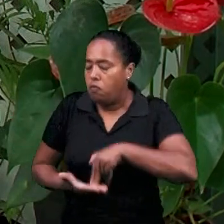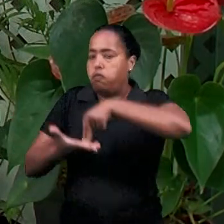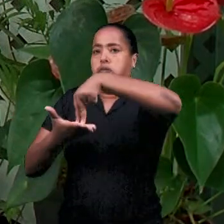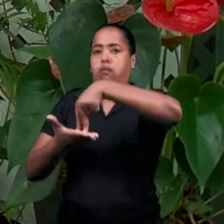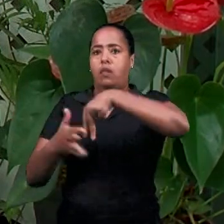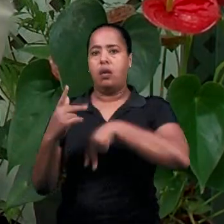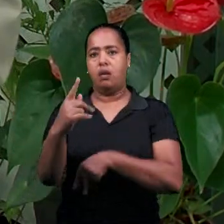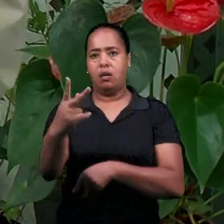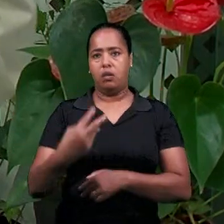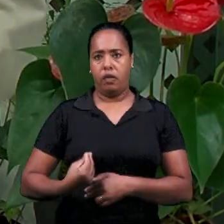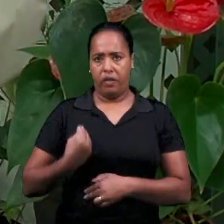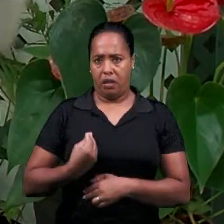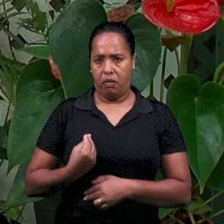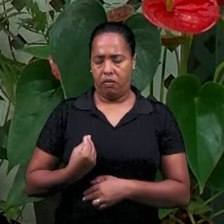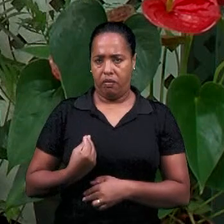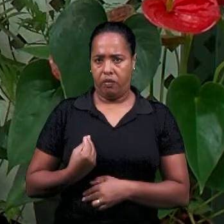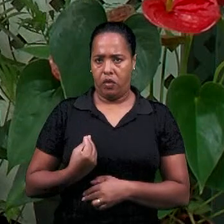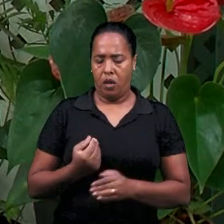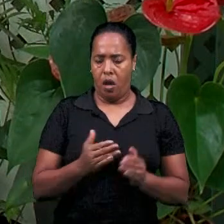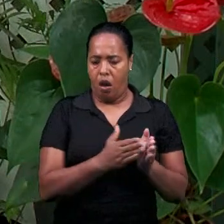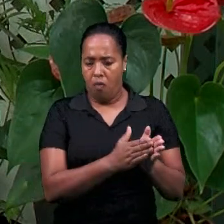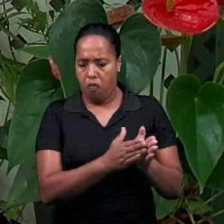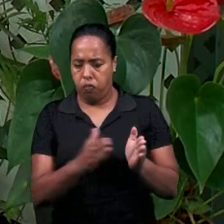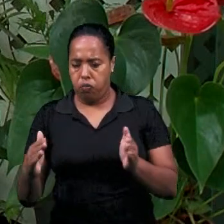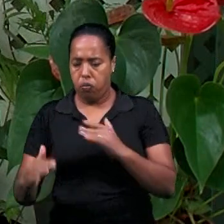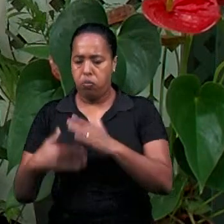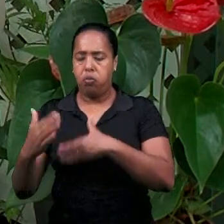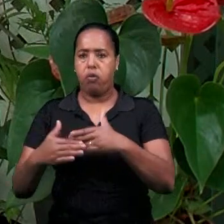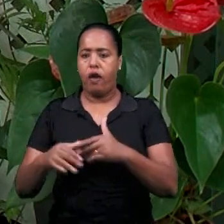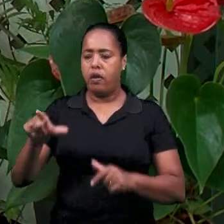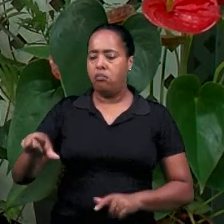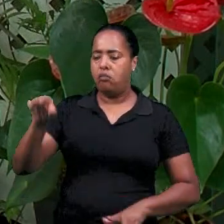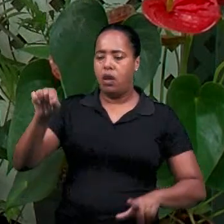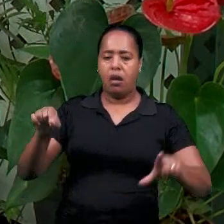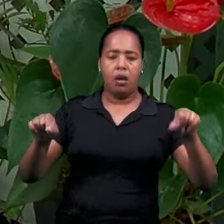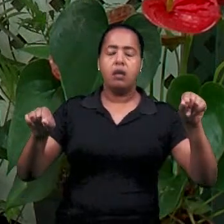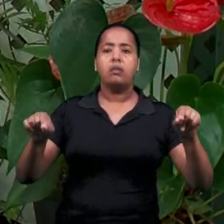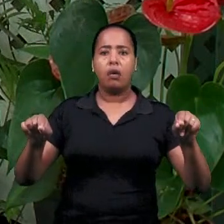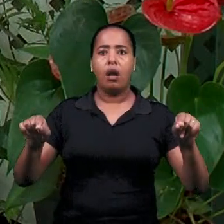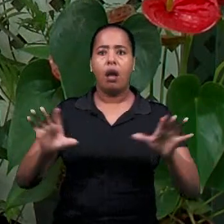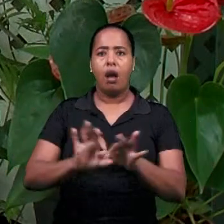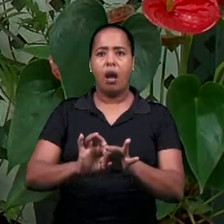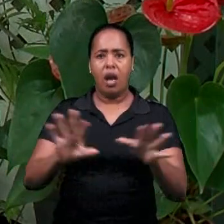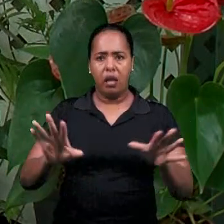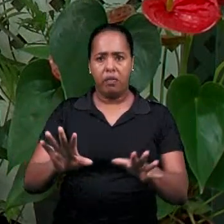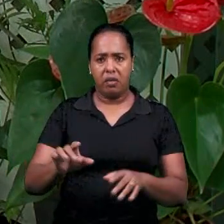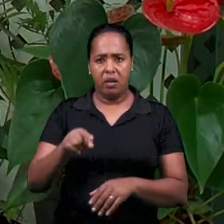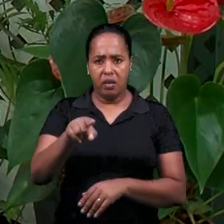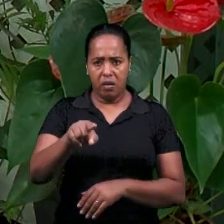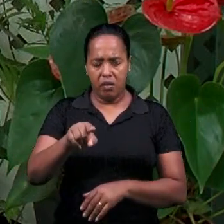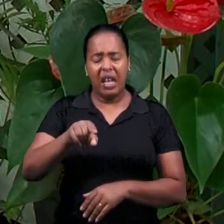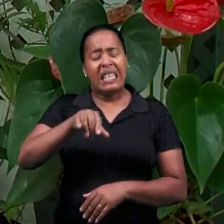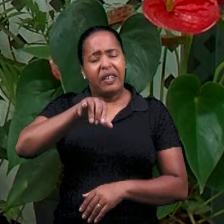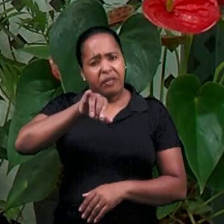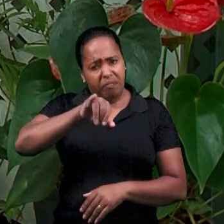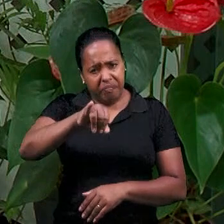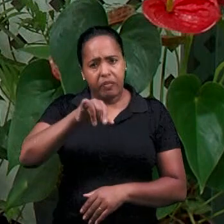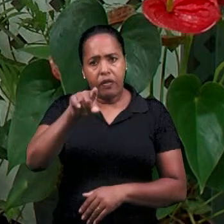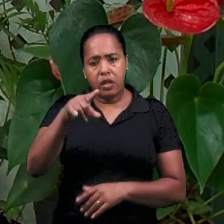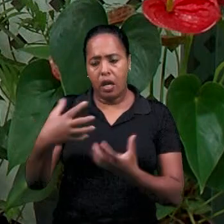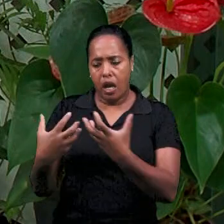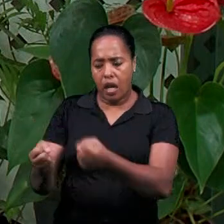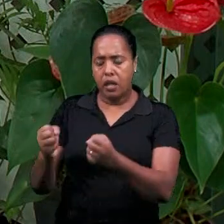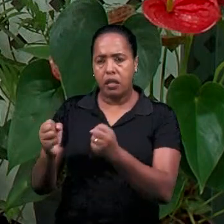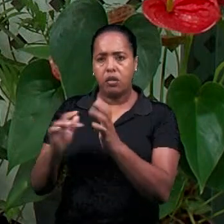Dans le processus, il y a le libre arbitre. Donc, vous voyez bien, vous avez accepté Jésus. Vous voulez continuer? Vous pouvez continuer.